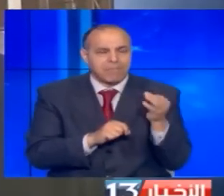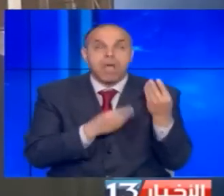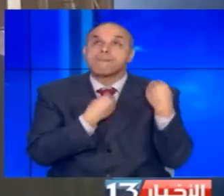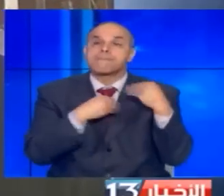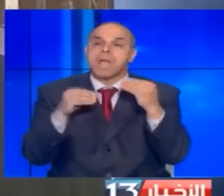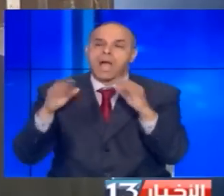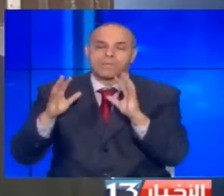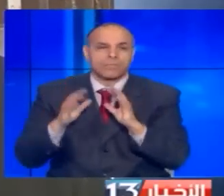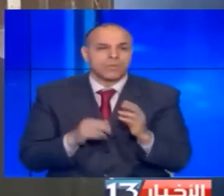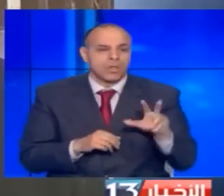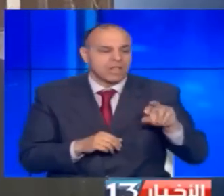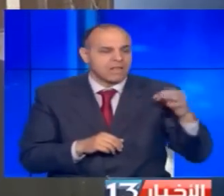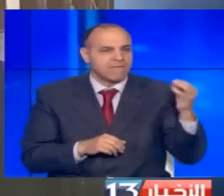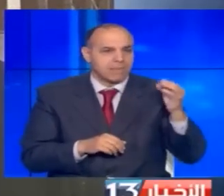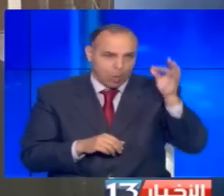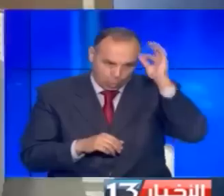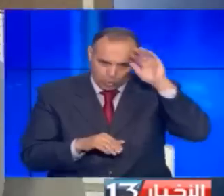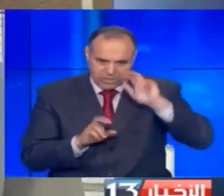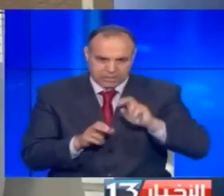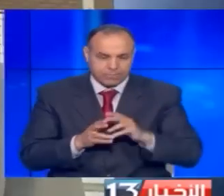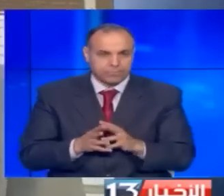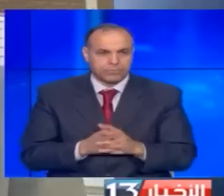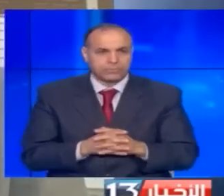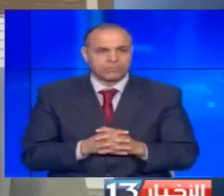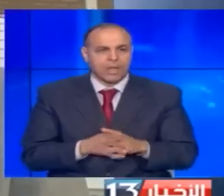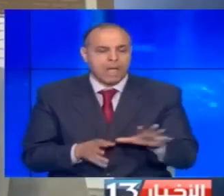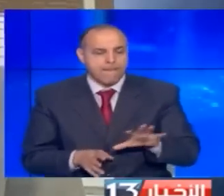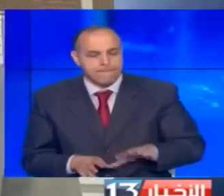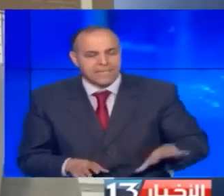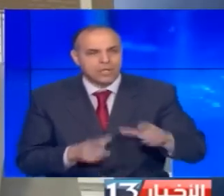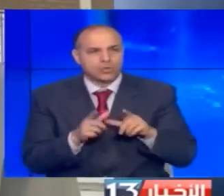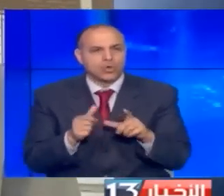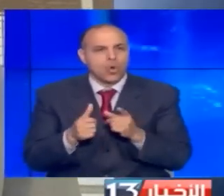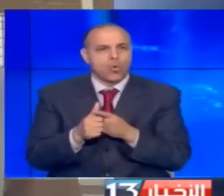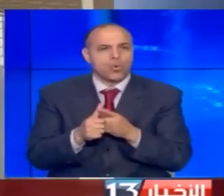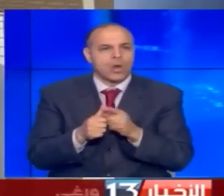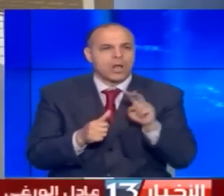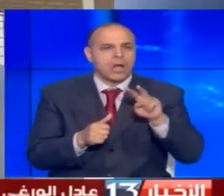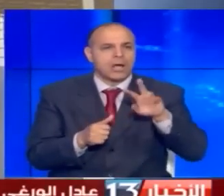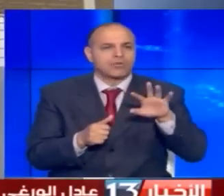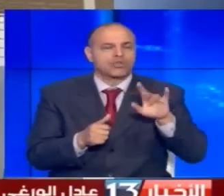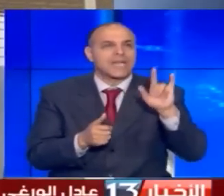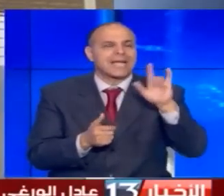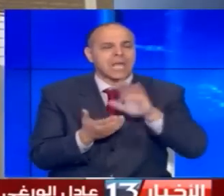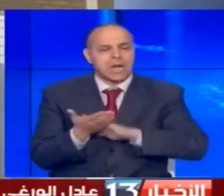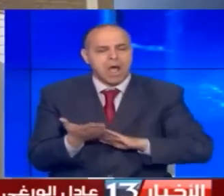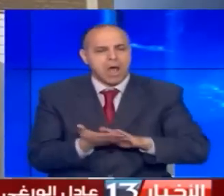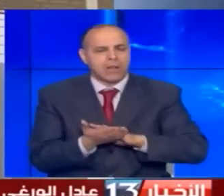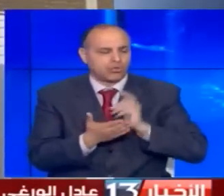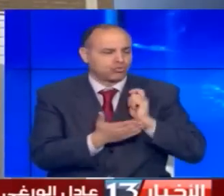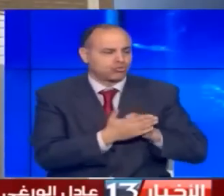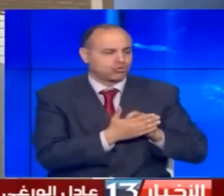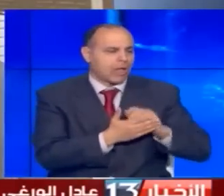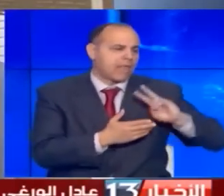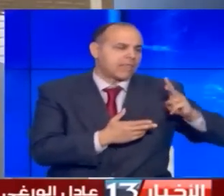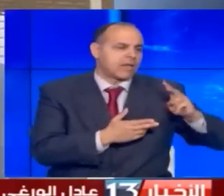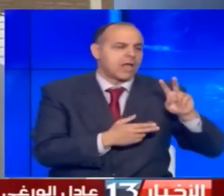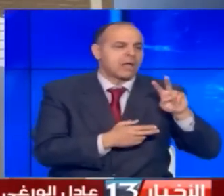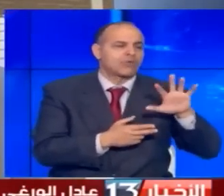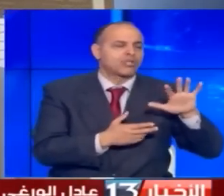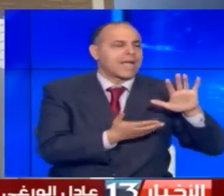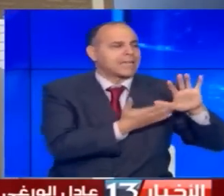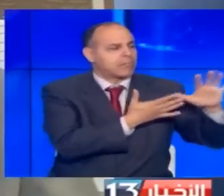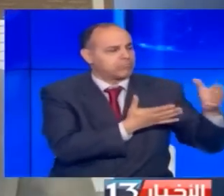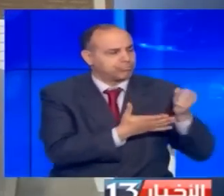تصدير و30% للسوق المحليه. منطقه صناعيه الجزء الاول في 25 هكتار وهي بصدد الاقتناء الجزء الثاني في 25 هكتار